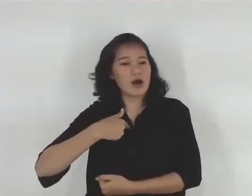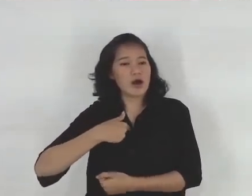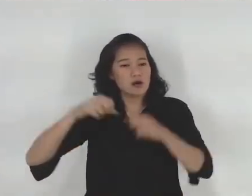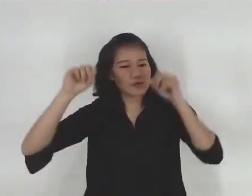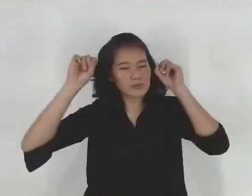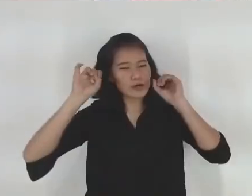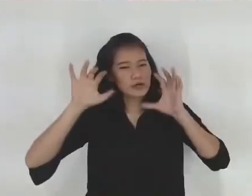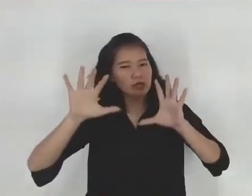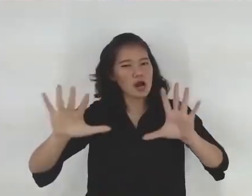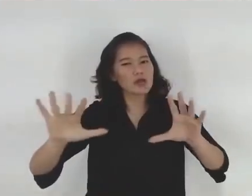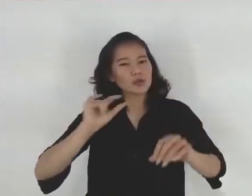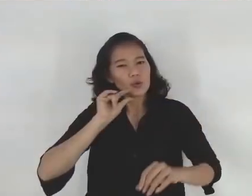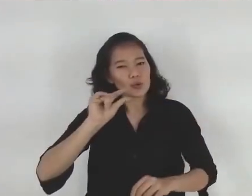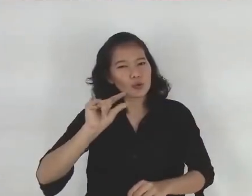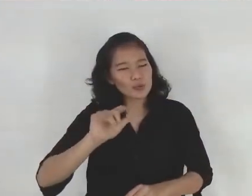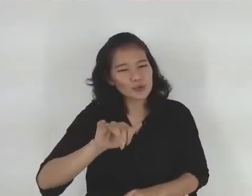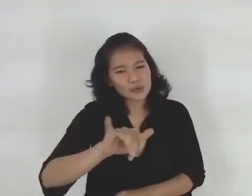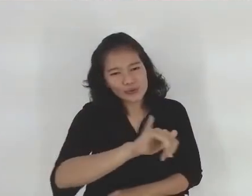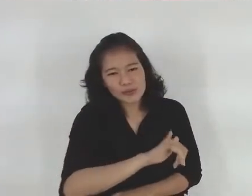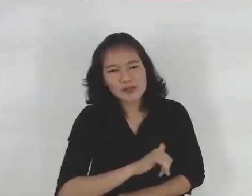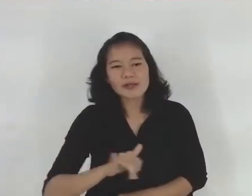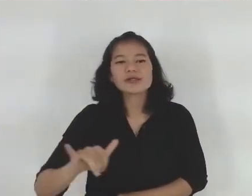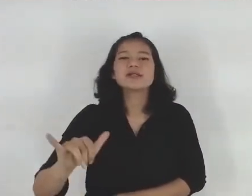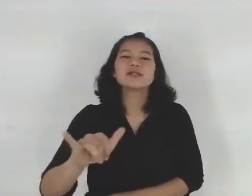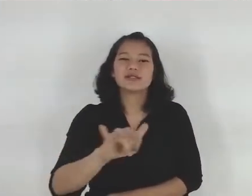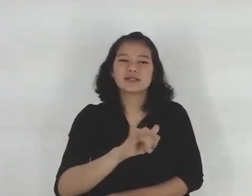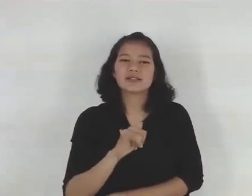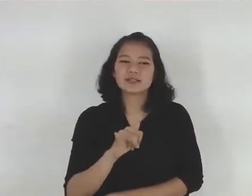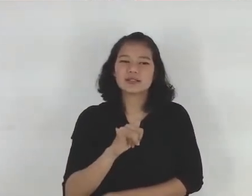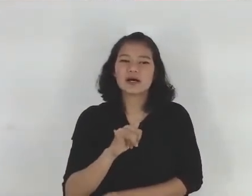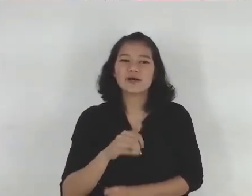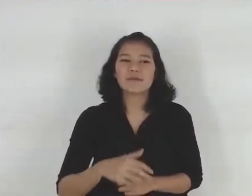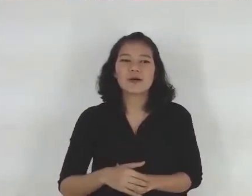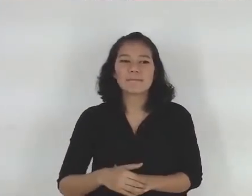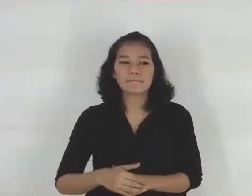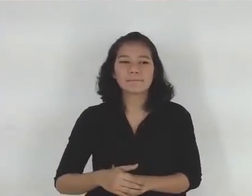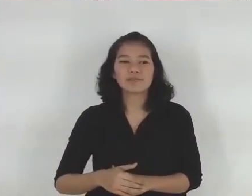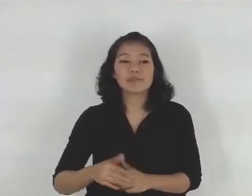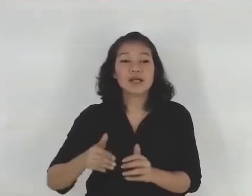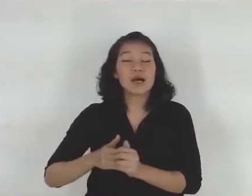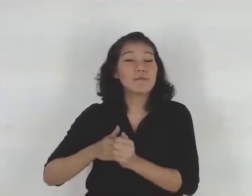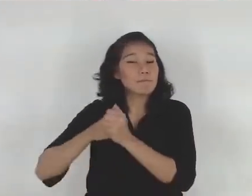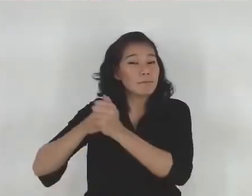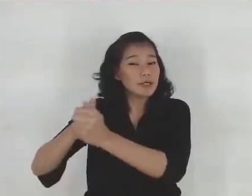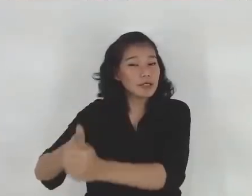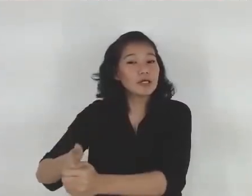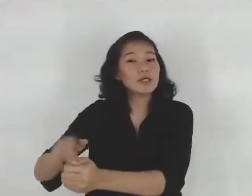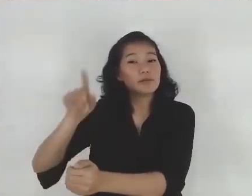engkau bertemu Pagi sesamamu